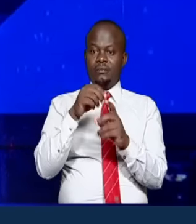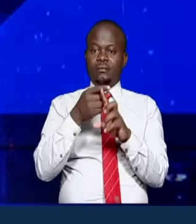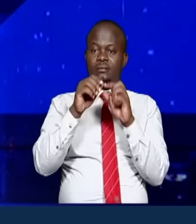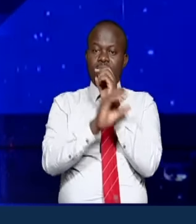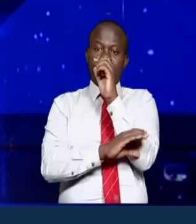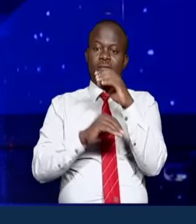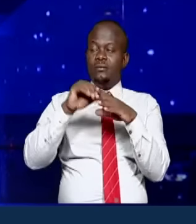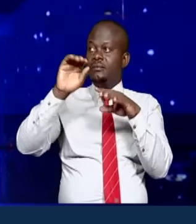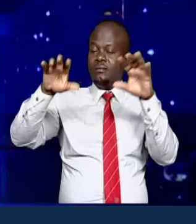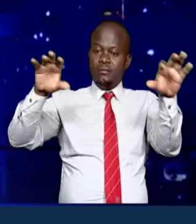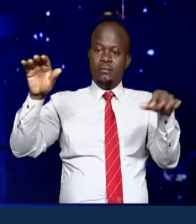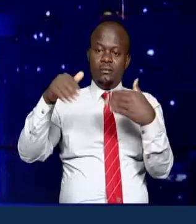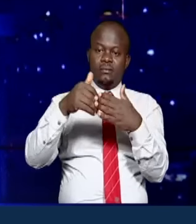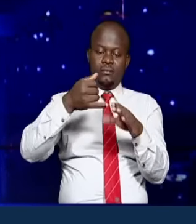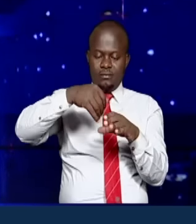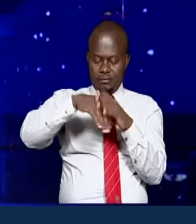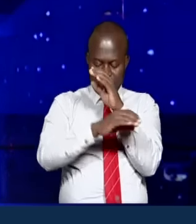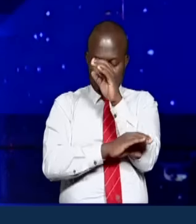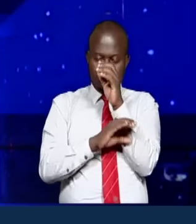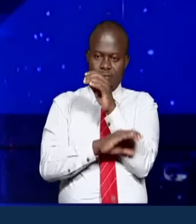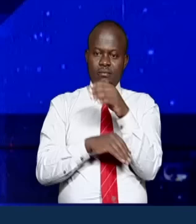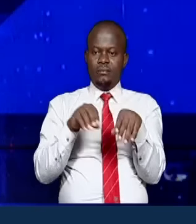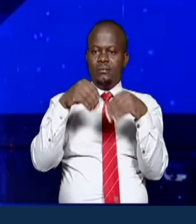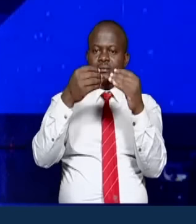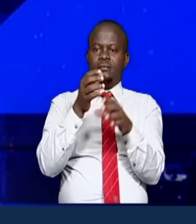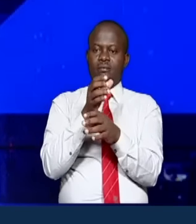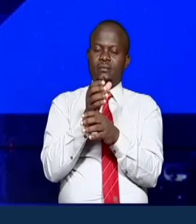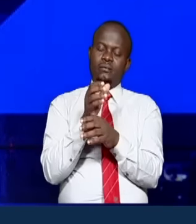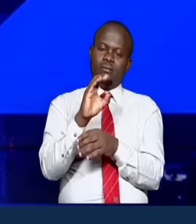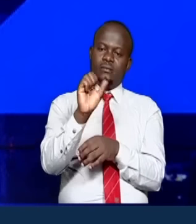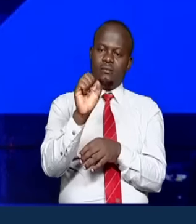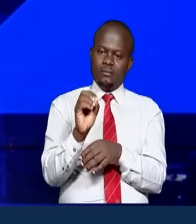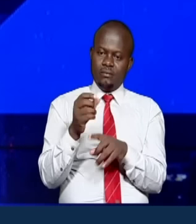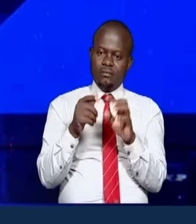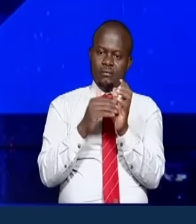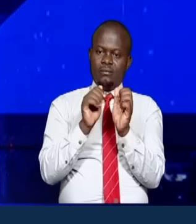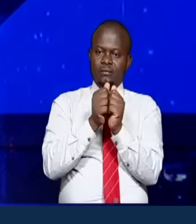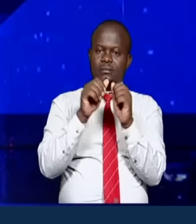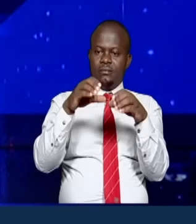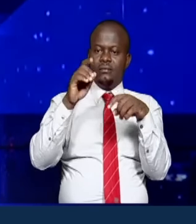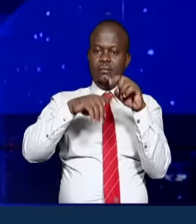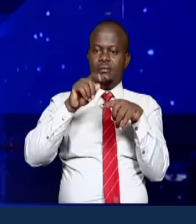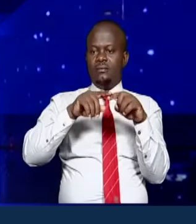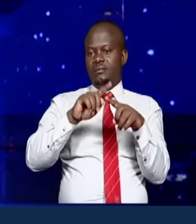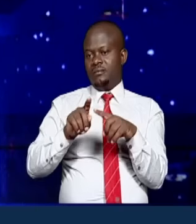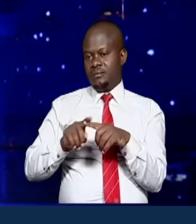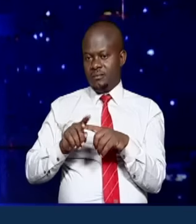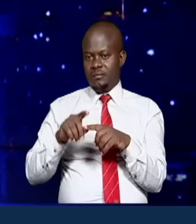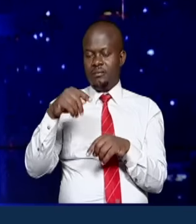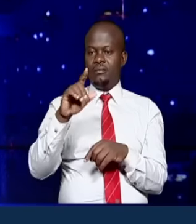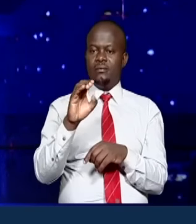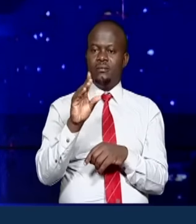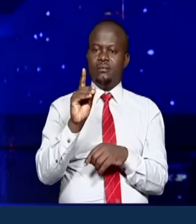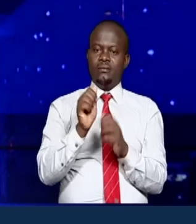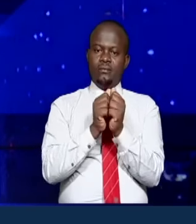bihugu by'amahanga ndetse n'iz'imbere mu gihugu, zatanzwe na societe civile ndetse n'imitwe ya politike inyuranye. Mugenzi wacu Placide Ngirifuti